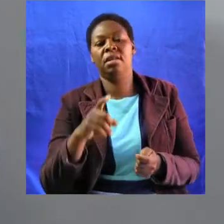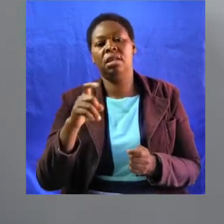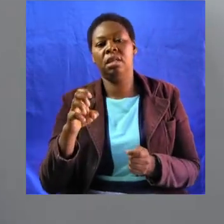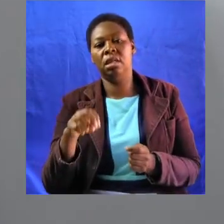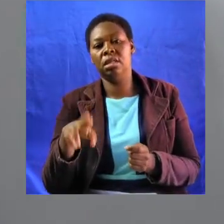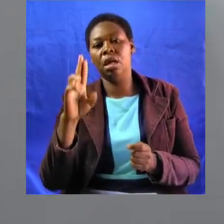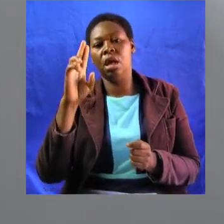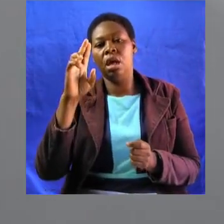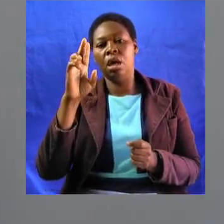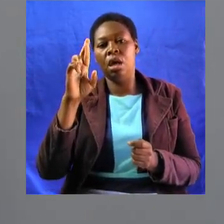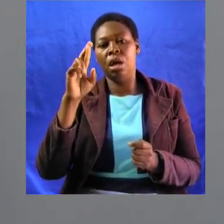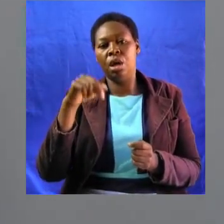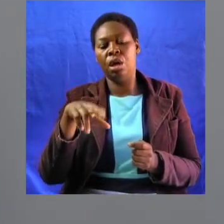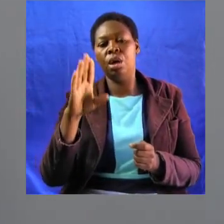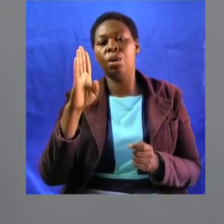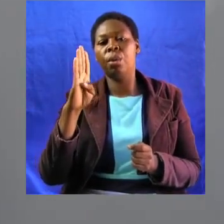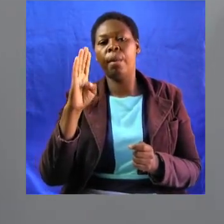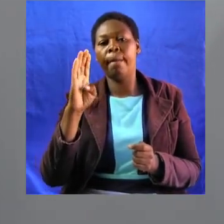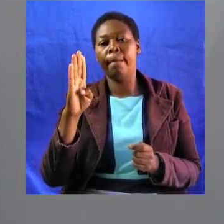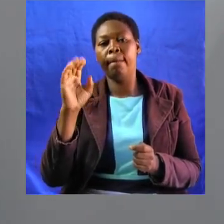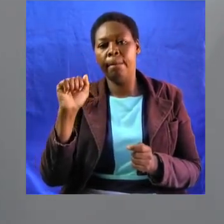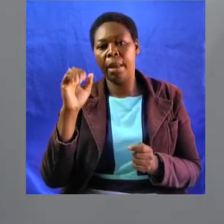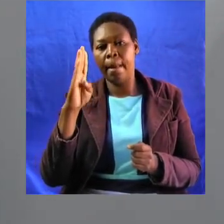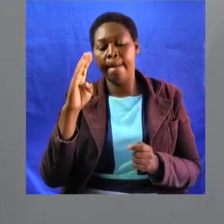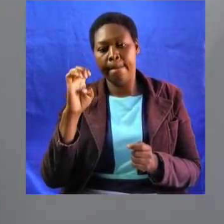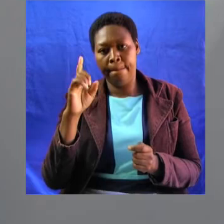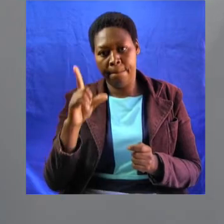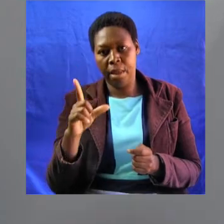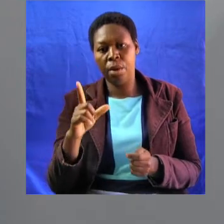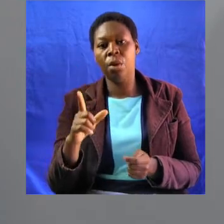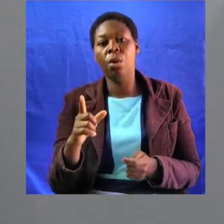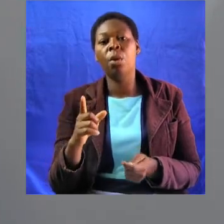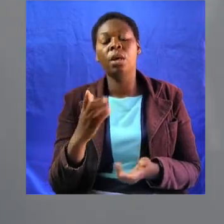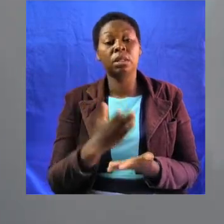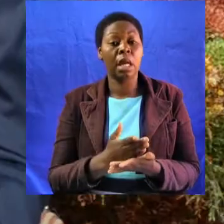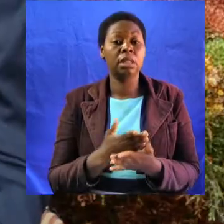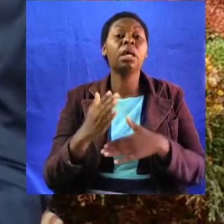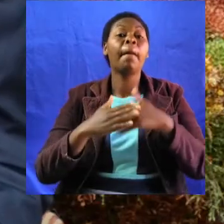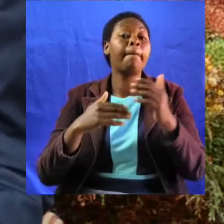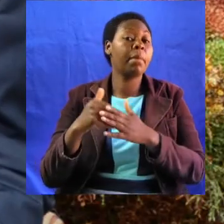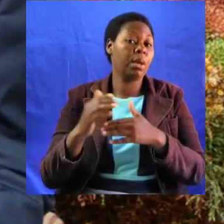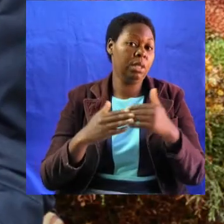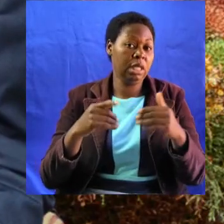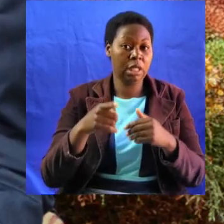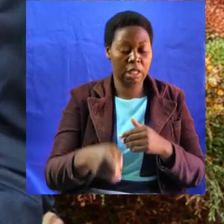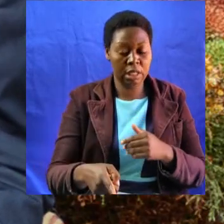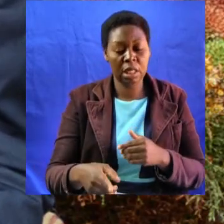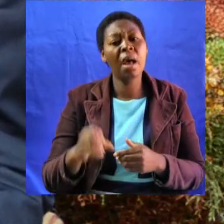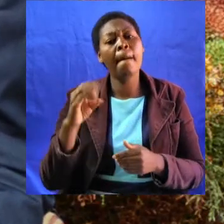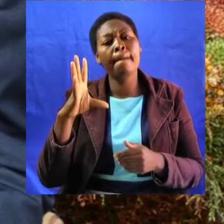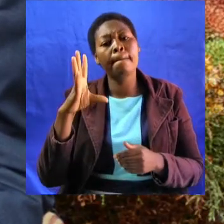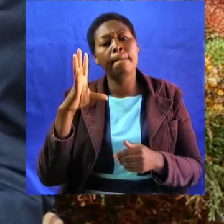Saka Zekaria aibva aratidza vanhu kuti muri kuona here zvandaratidzwa naMwari. Kuseri kwenyaya kwemaketengo. Varume vari kuuya vachida kukumisa